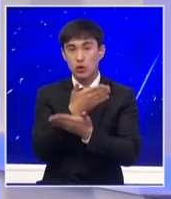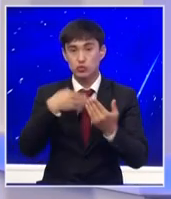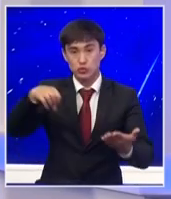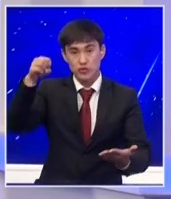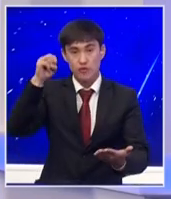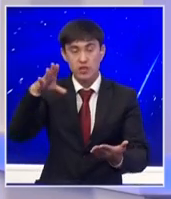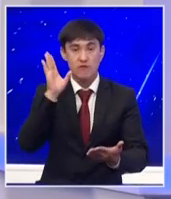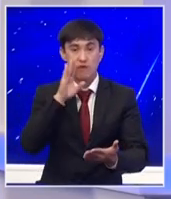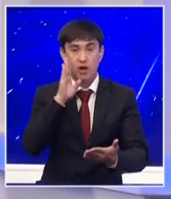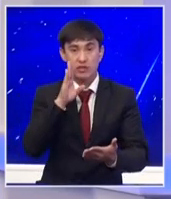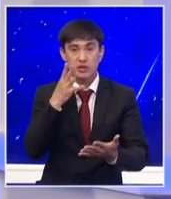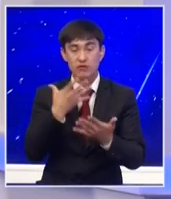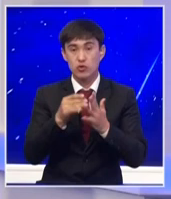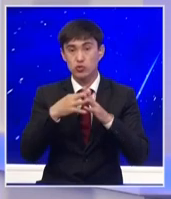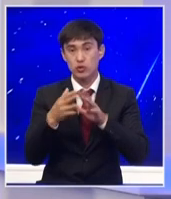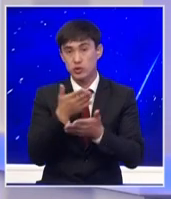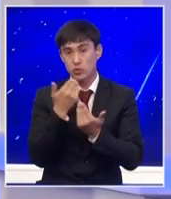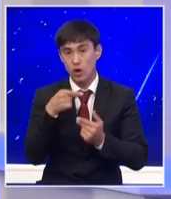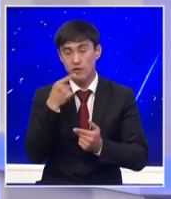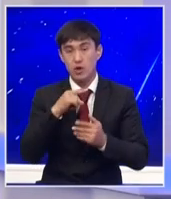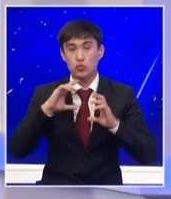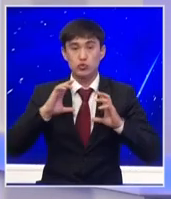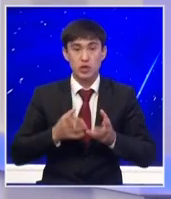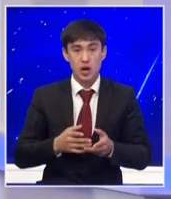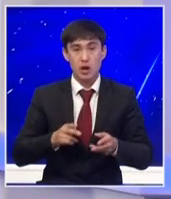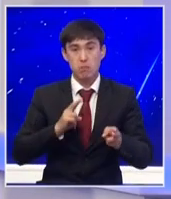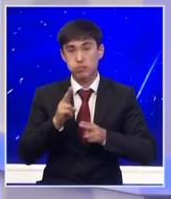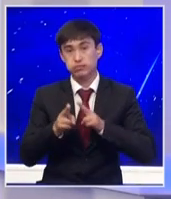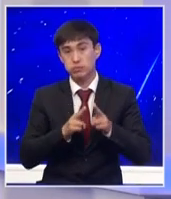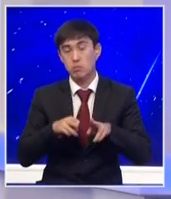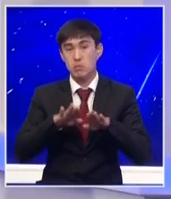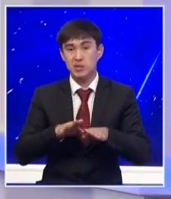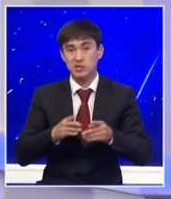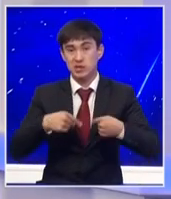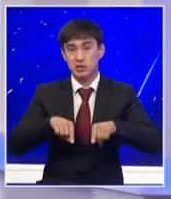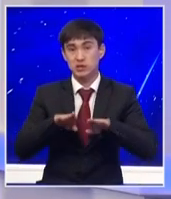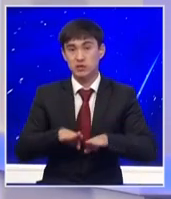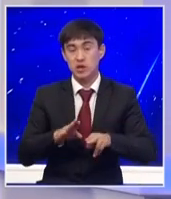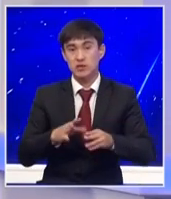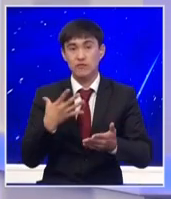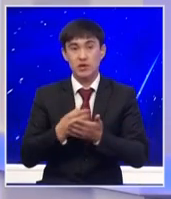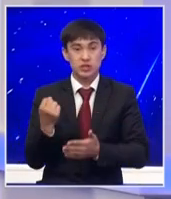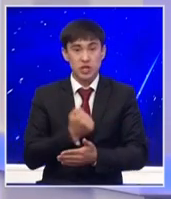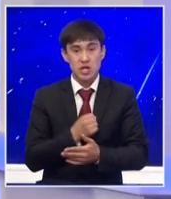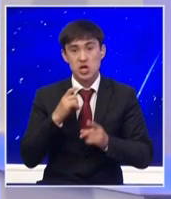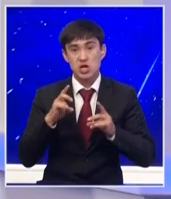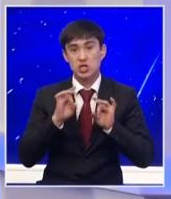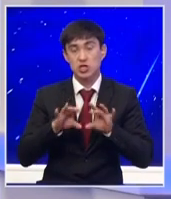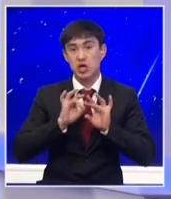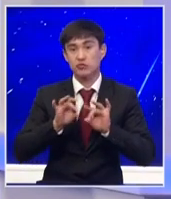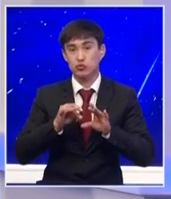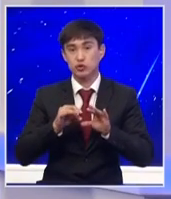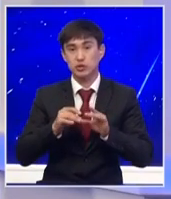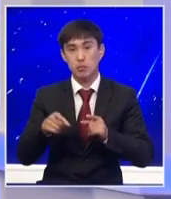света и воды своих селах говорят устали обивать пороги местных инстанций свои чайные они решили озвучить